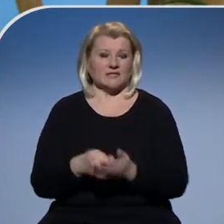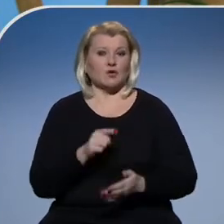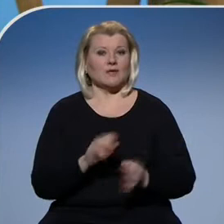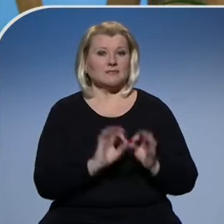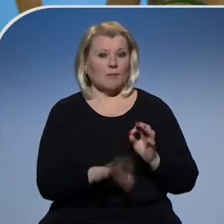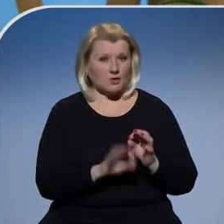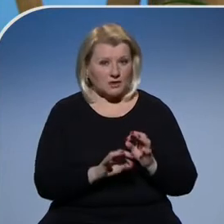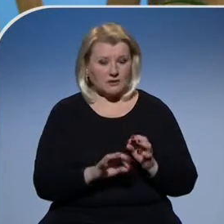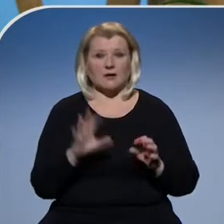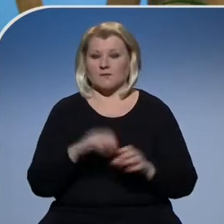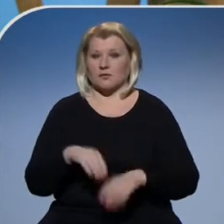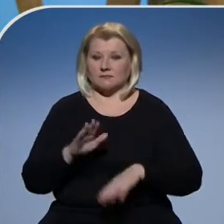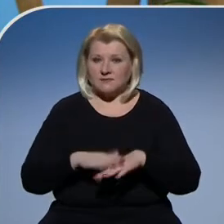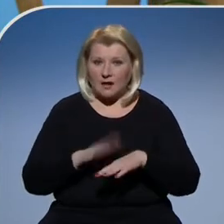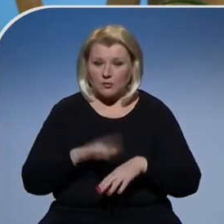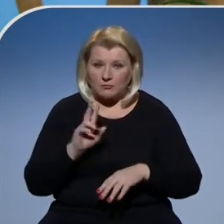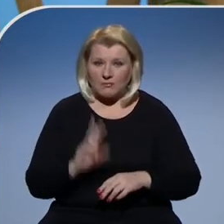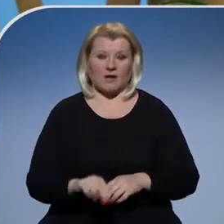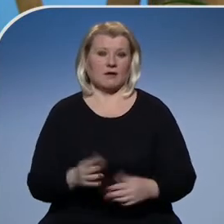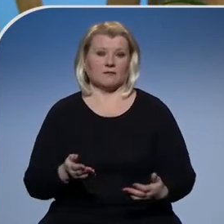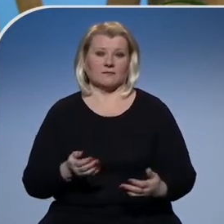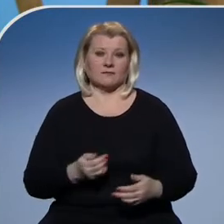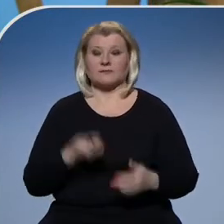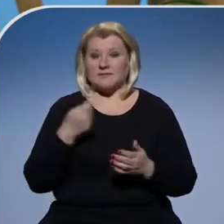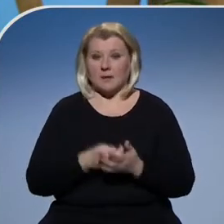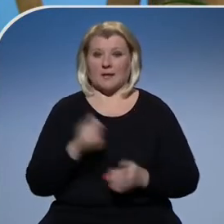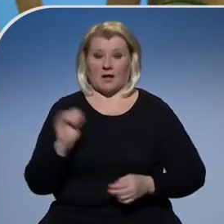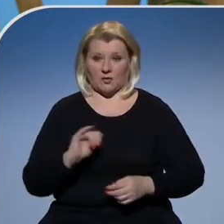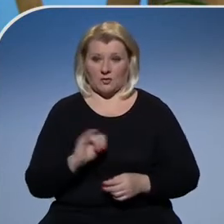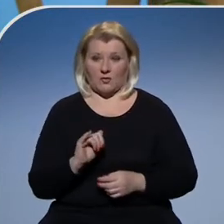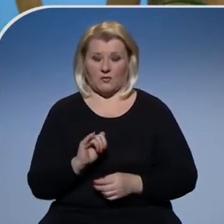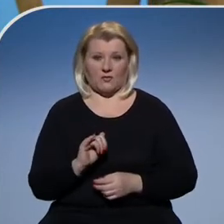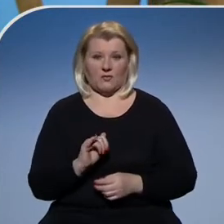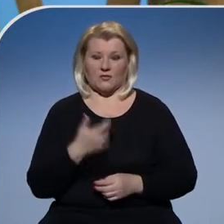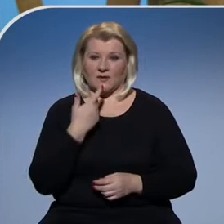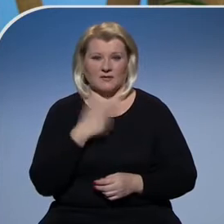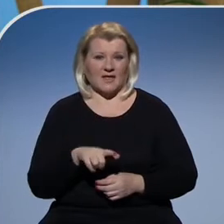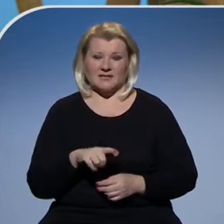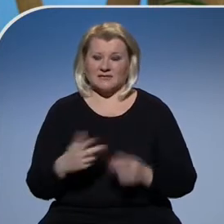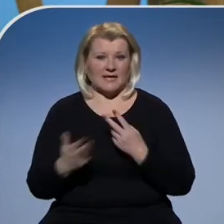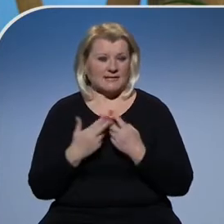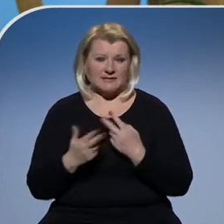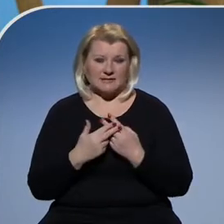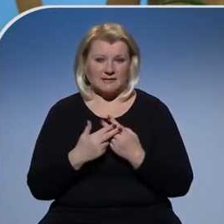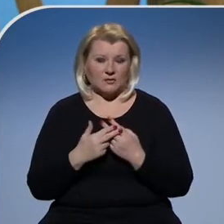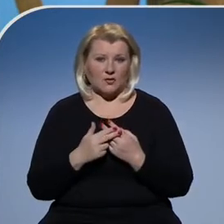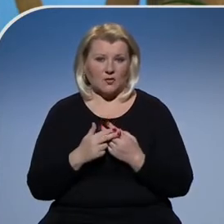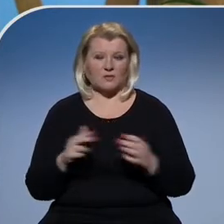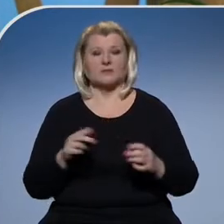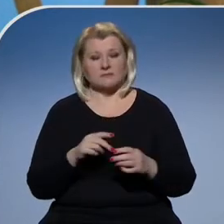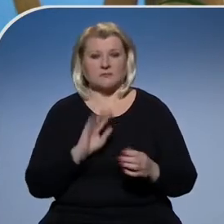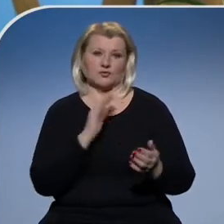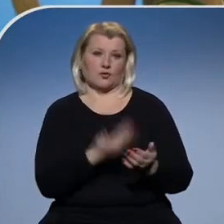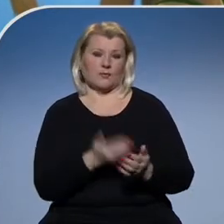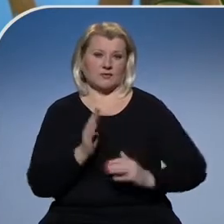právě ta garance. To znamená, že někdo, kdo skutečně nechce podstupovat žádné riziko, tak si vybere